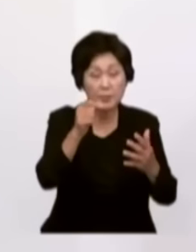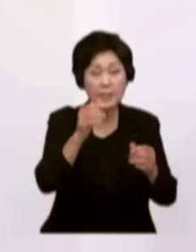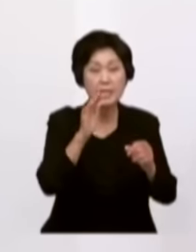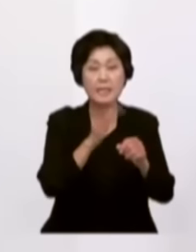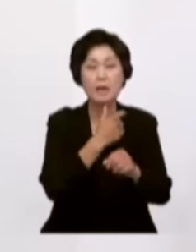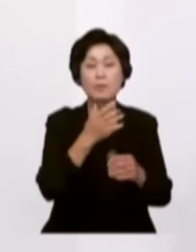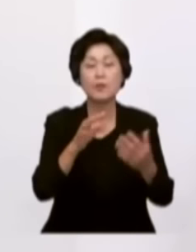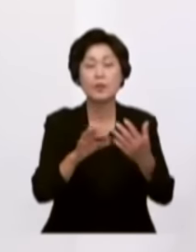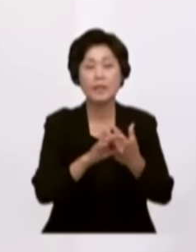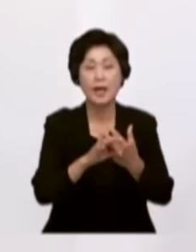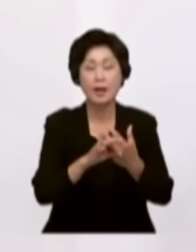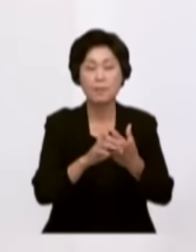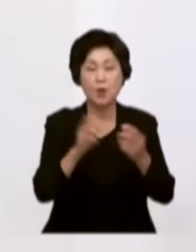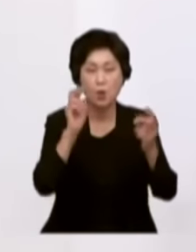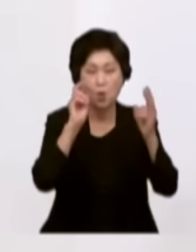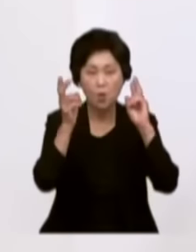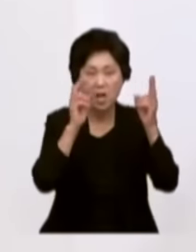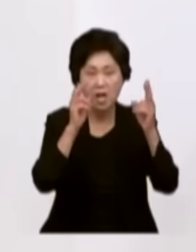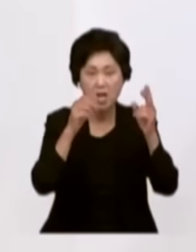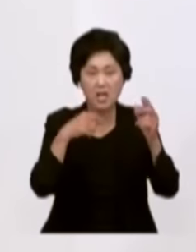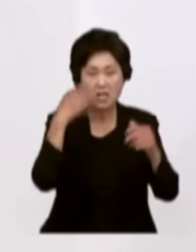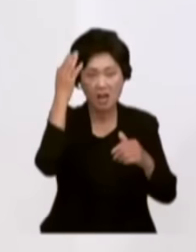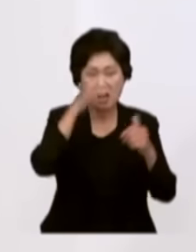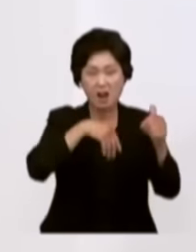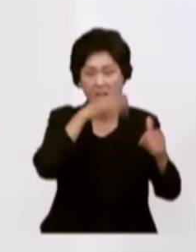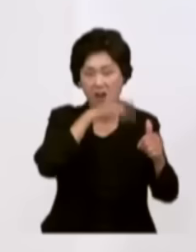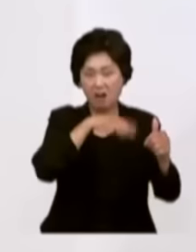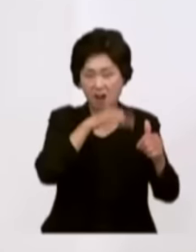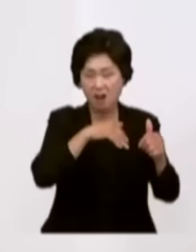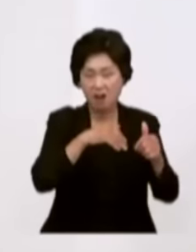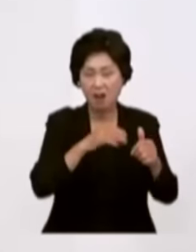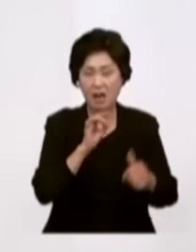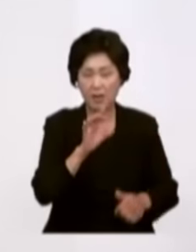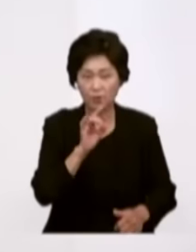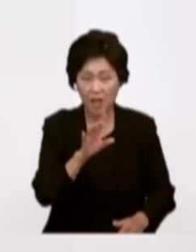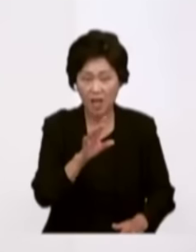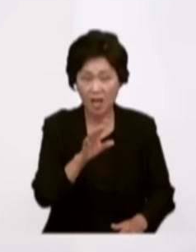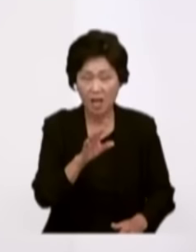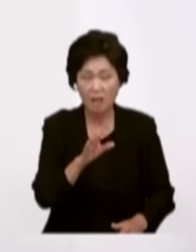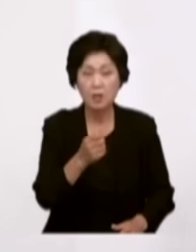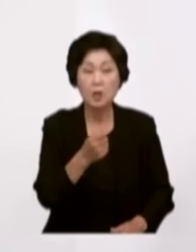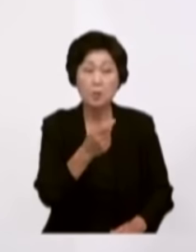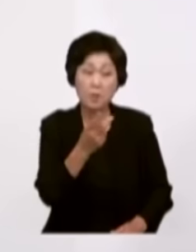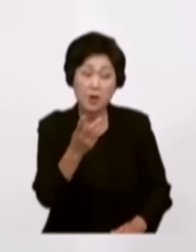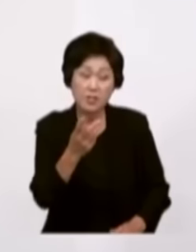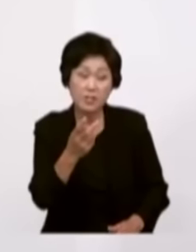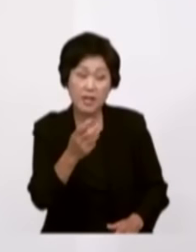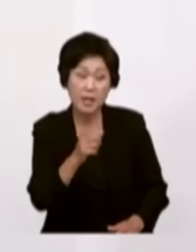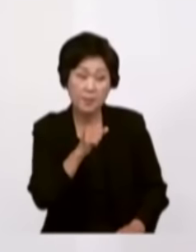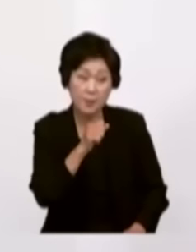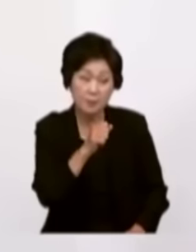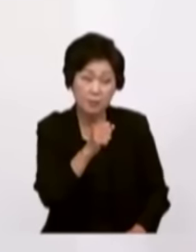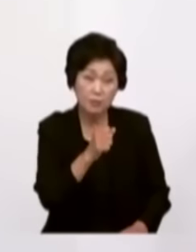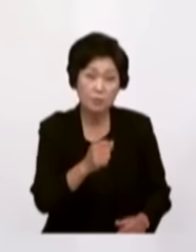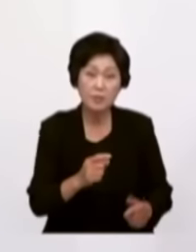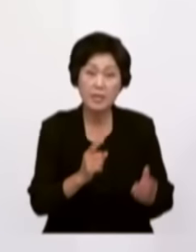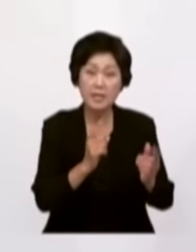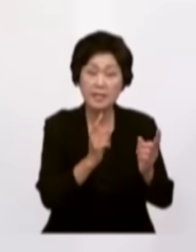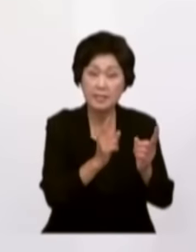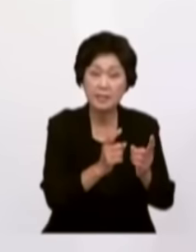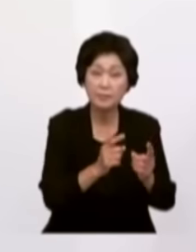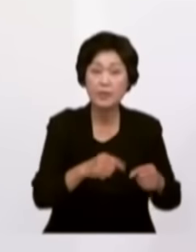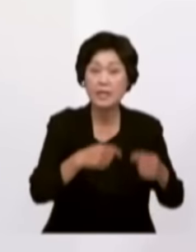그 어떤 기획사에서 만드는 자료인데 근데 저랑 몇 명이서 이렇게 가서 인터뷰에 응했는데 저는 연예인들에 대해서 안 좋은 얘기를 안